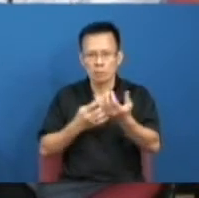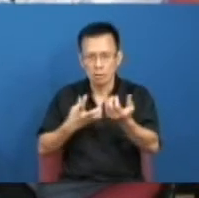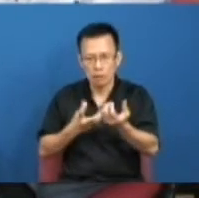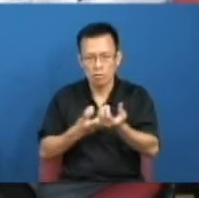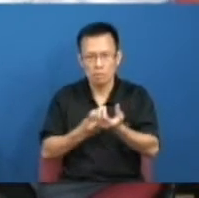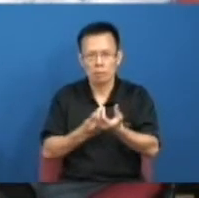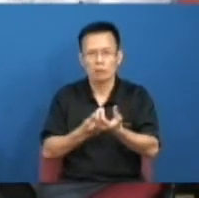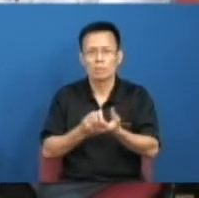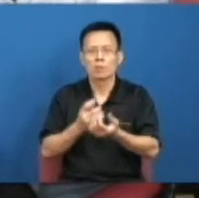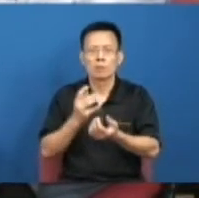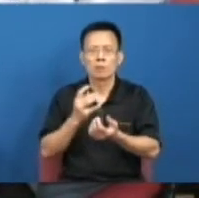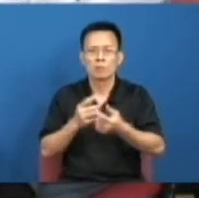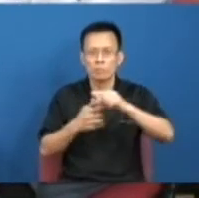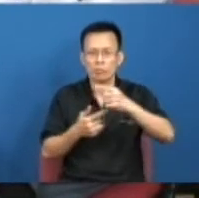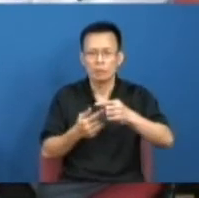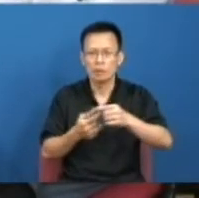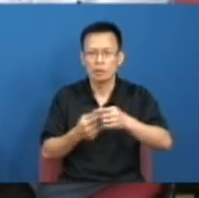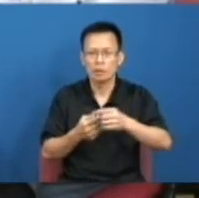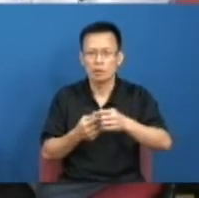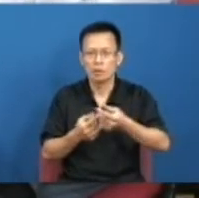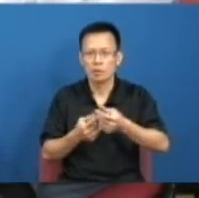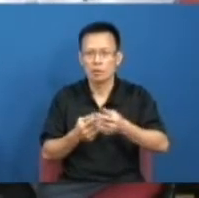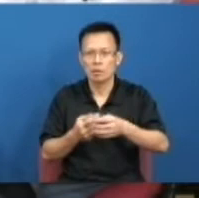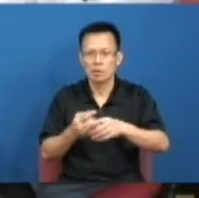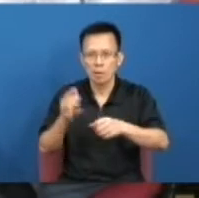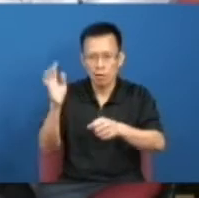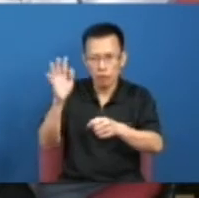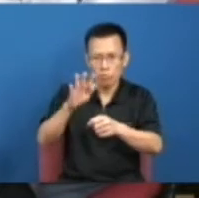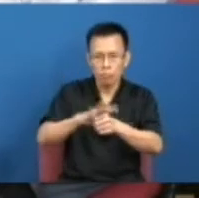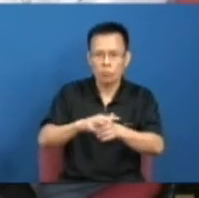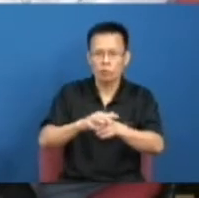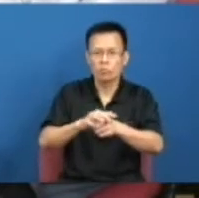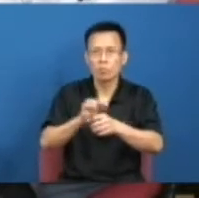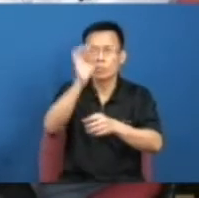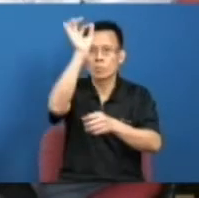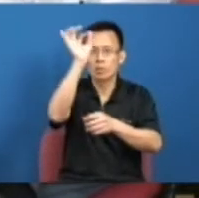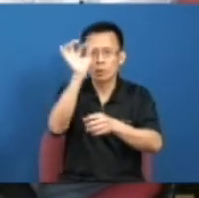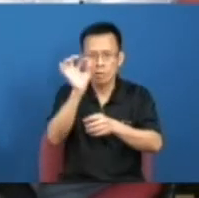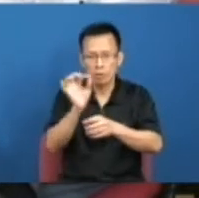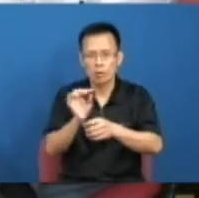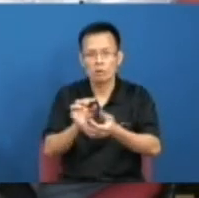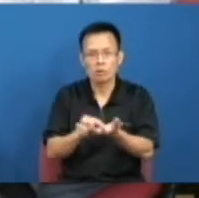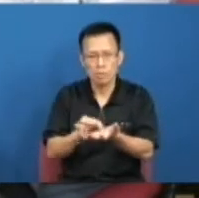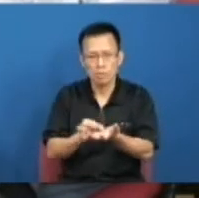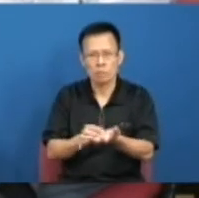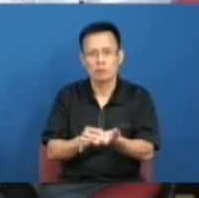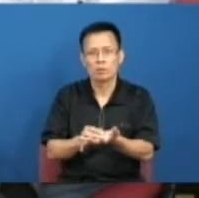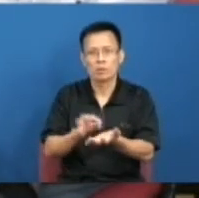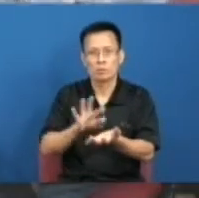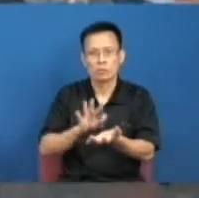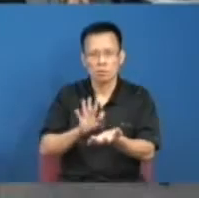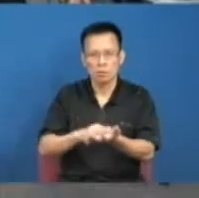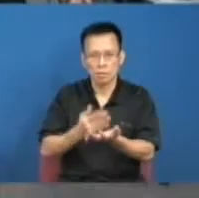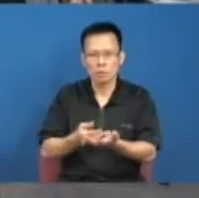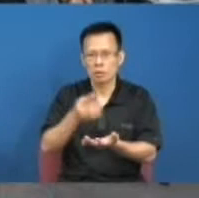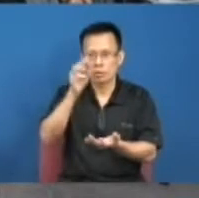醫你打針嘅位， 係咯， 可以截到佢水，唔俾佢漏水，但係佢啲水可能咧。就會走咗去第二個